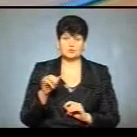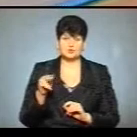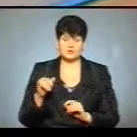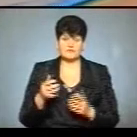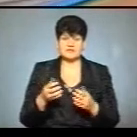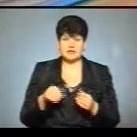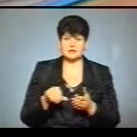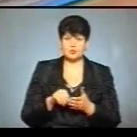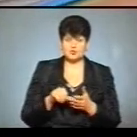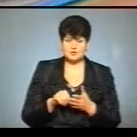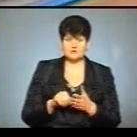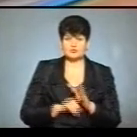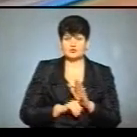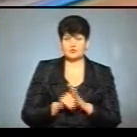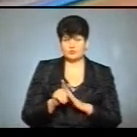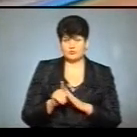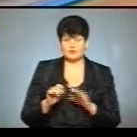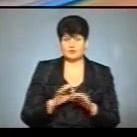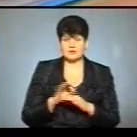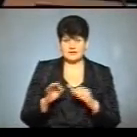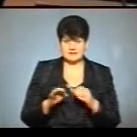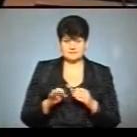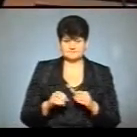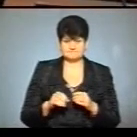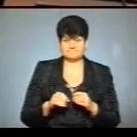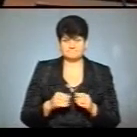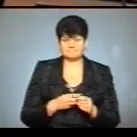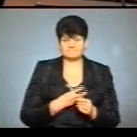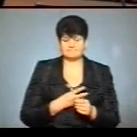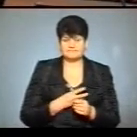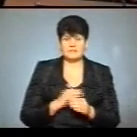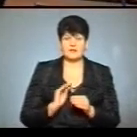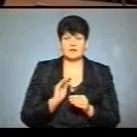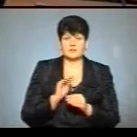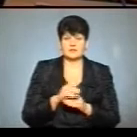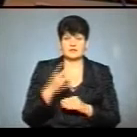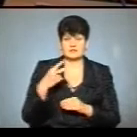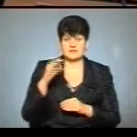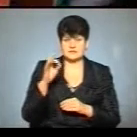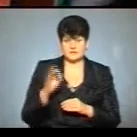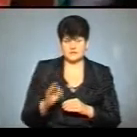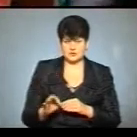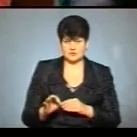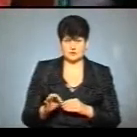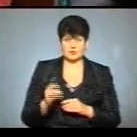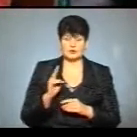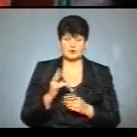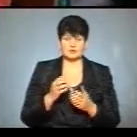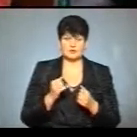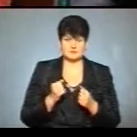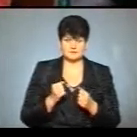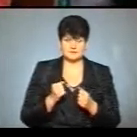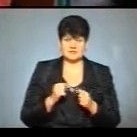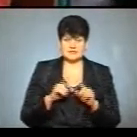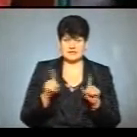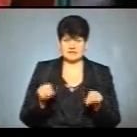участь у пілотному проєкті її спонукала і 20% доплата, яку обіцяли тим, хто отримає сертифікат професійної